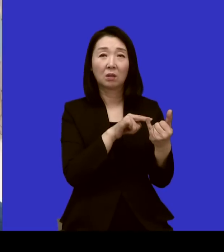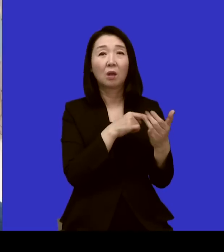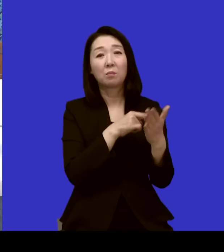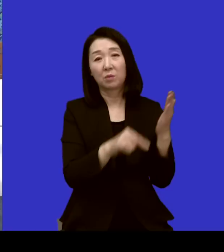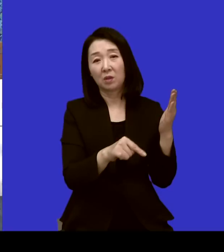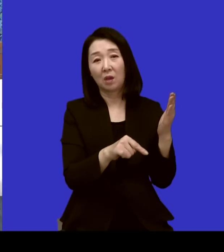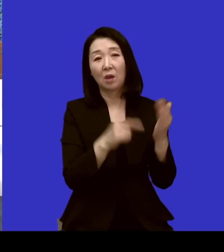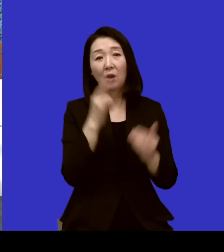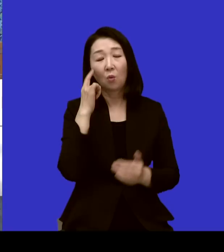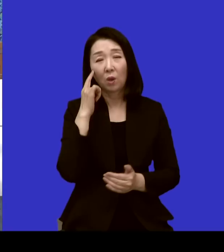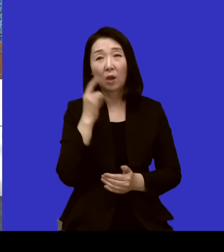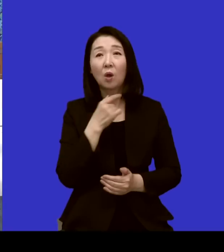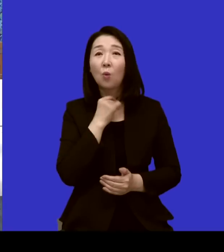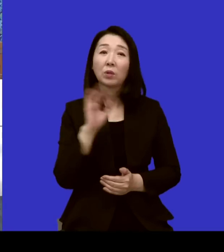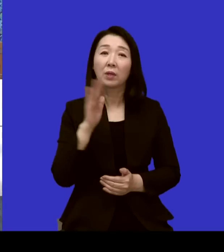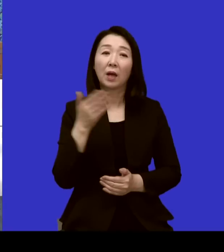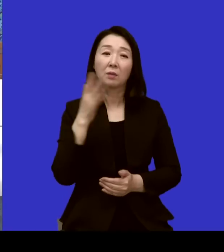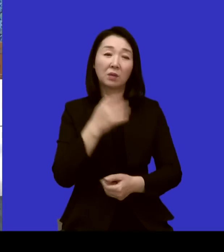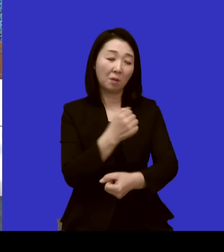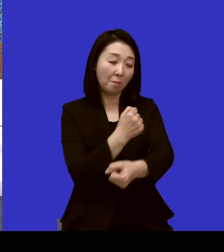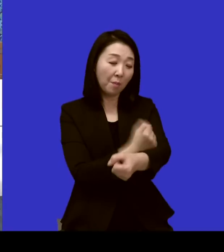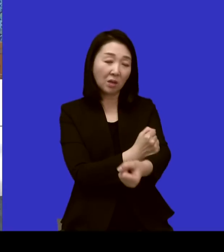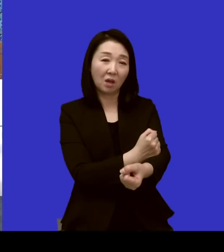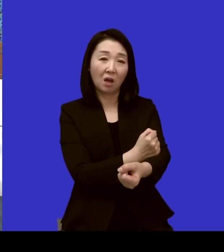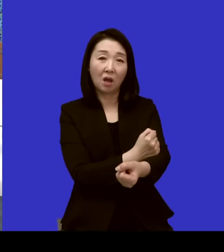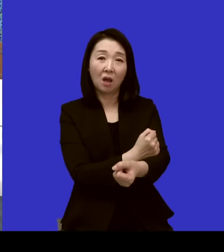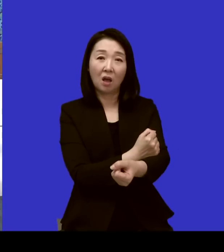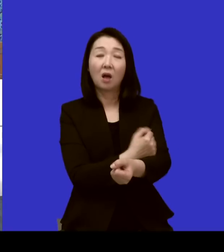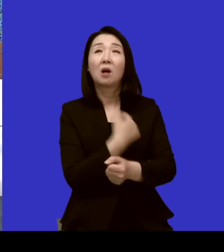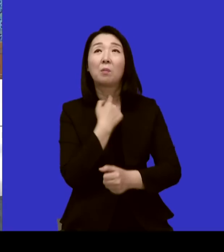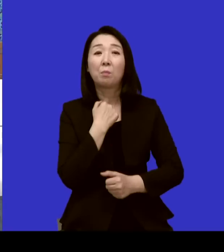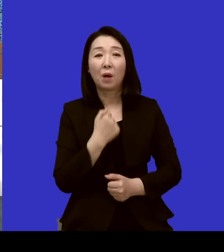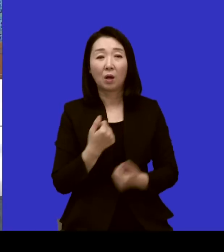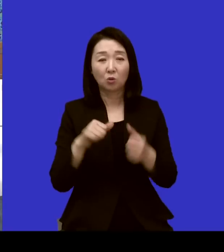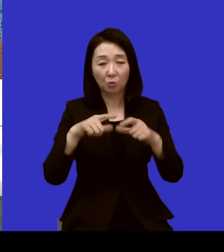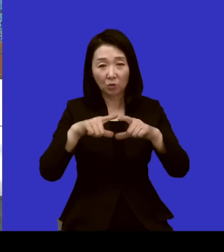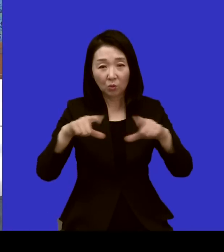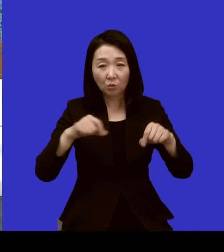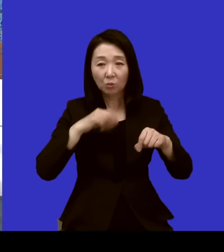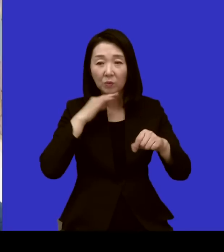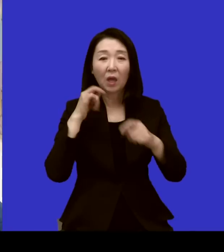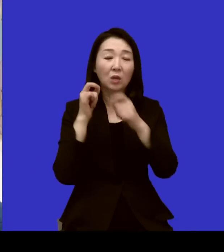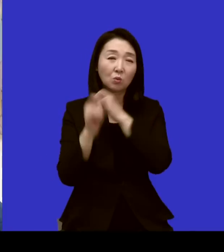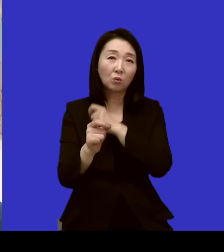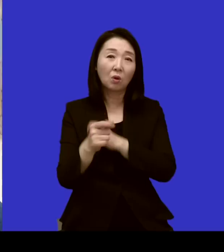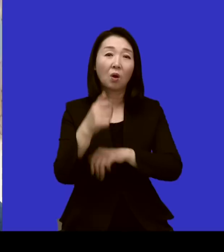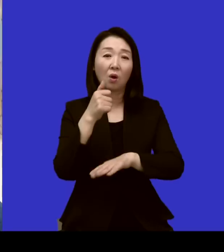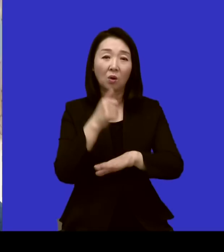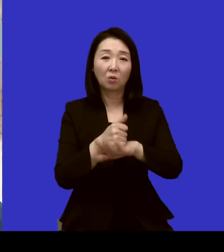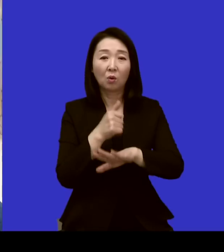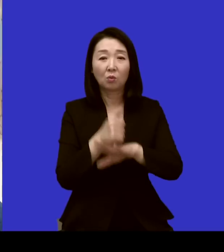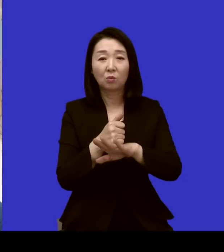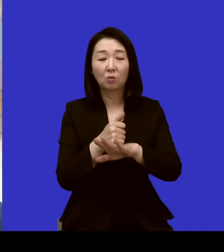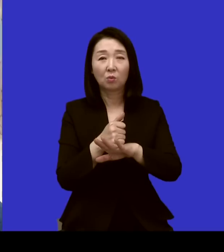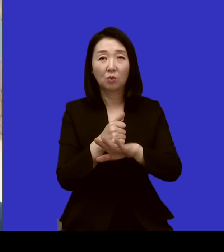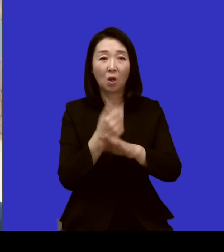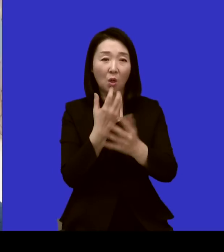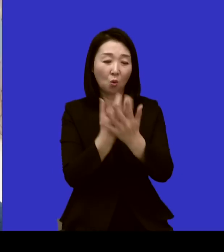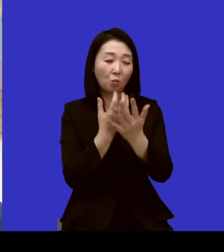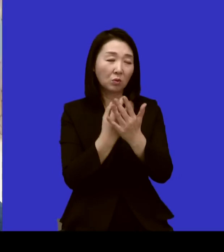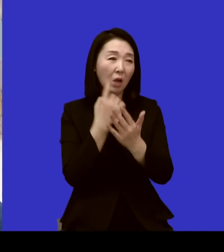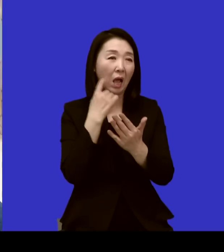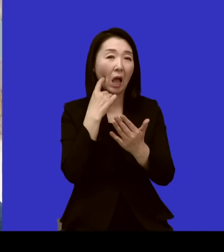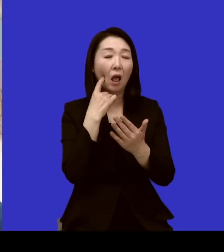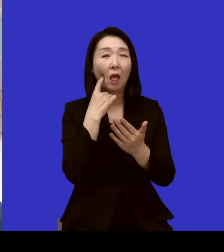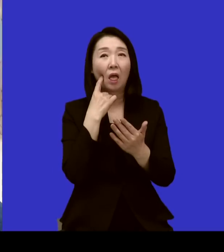네. 원치는 않았지만 일단 마약 복용자가 됐고요. 예. 그리고 주민등록증 나이를 속였기 때문에 이게 사문서, 그렇죠, 그렇죠. 공문서 위조. 위조 그러네요, 혐의가 그러네요, 되고